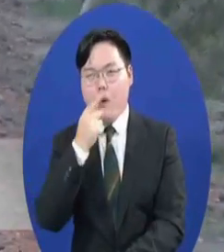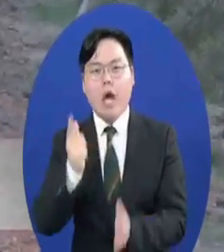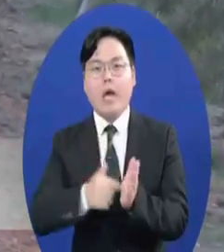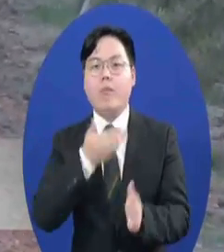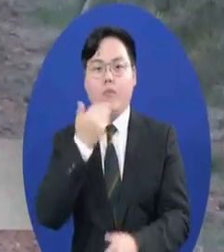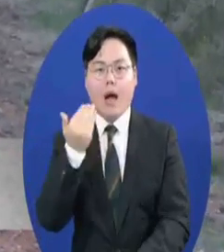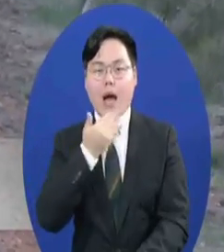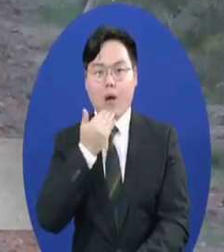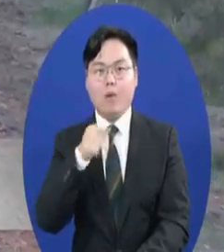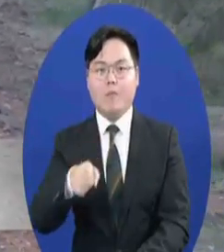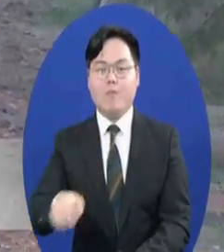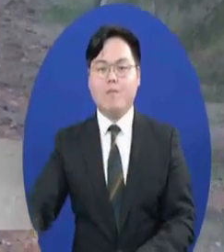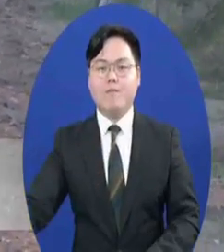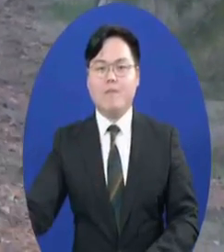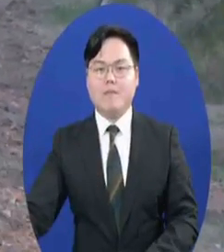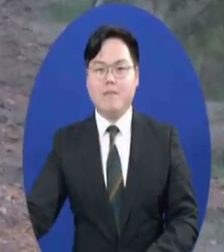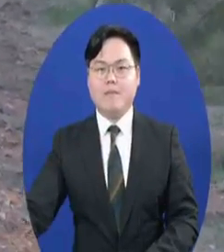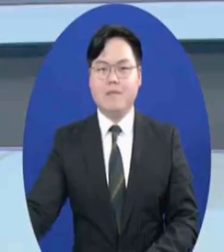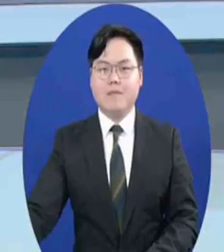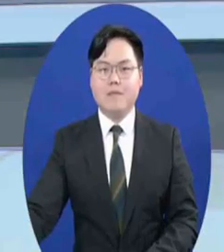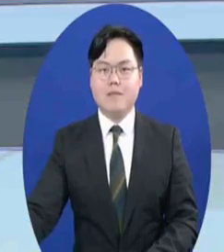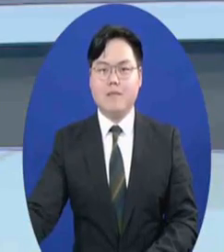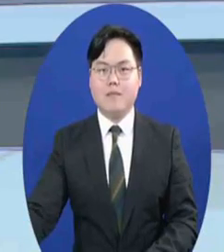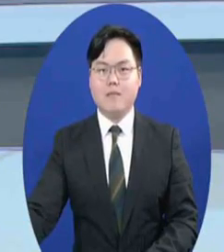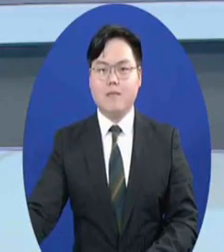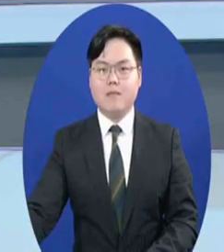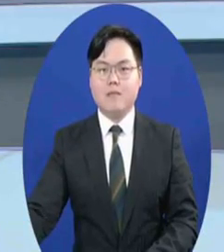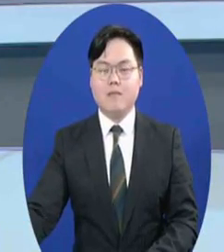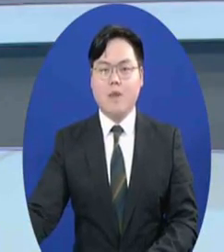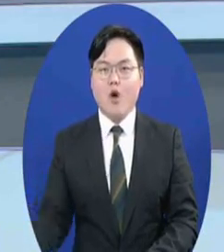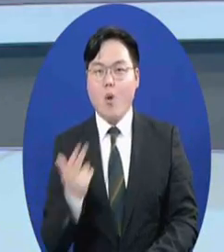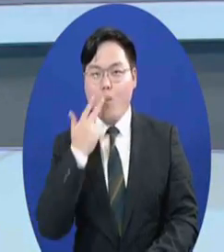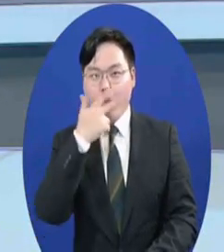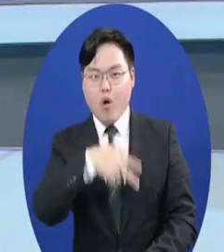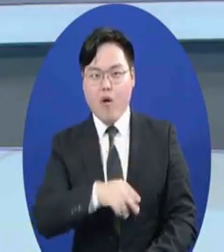албаныхан хэлжүүлээ. Шатхууны үнийн хэмжээгээр